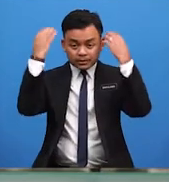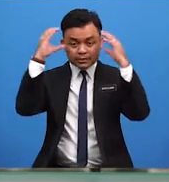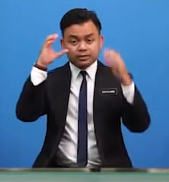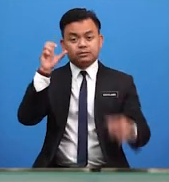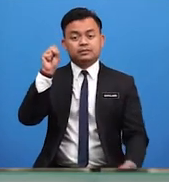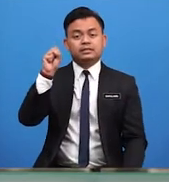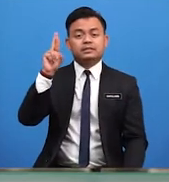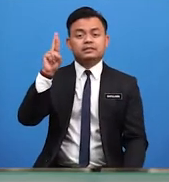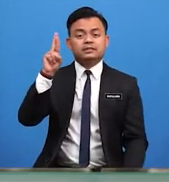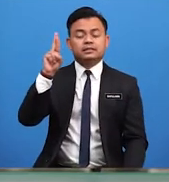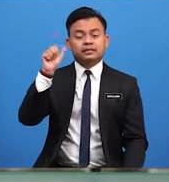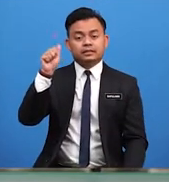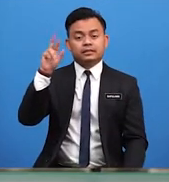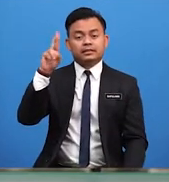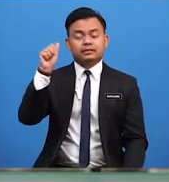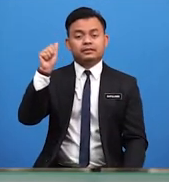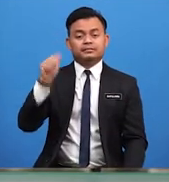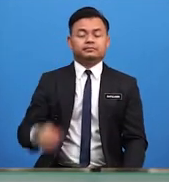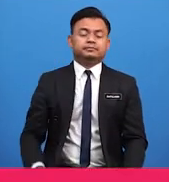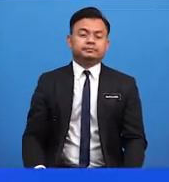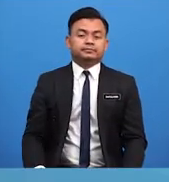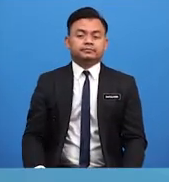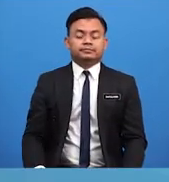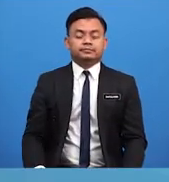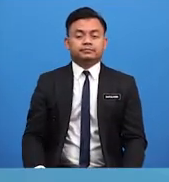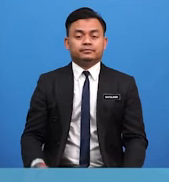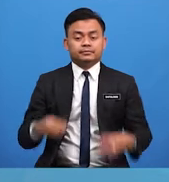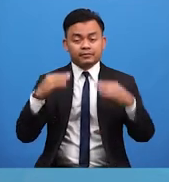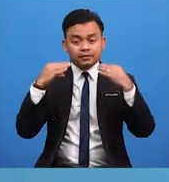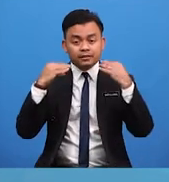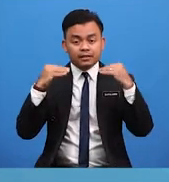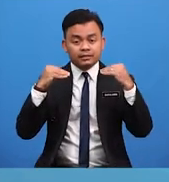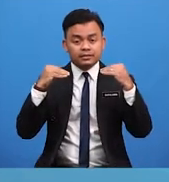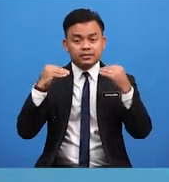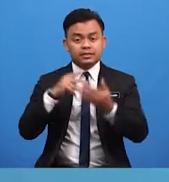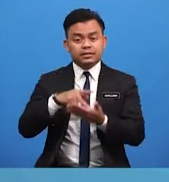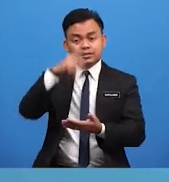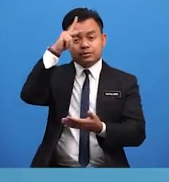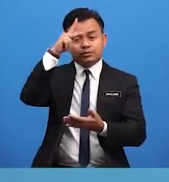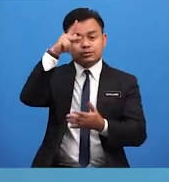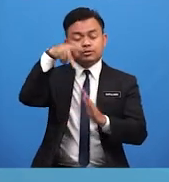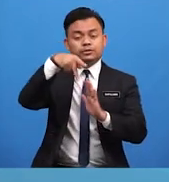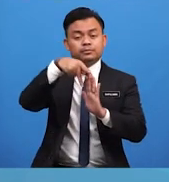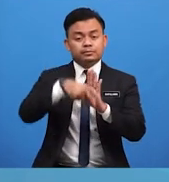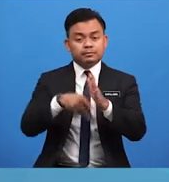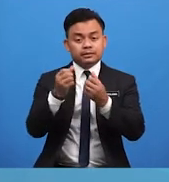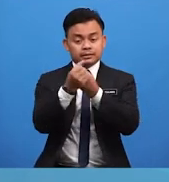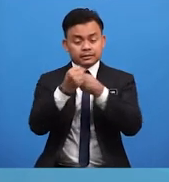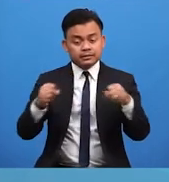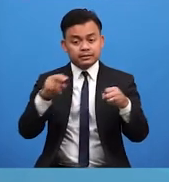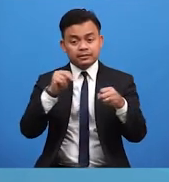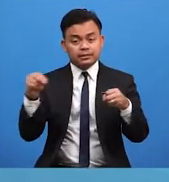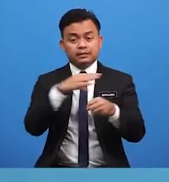Saleh. Cikgu mengajar kursus penyediaan dan pembuatan makanan Sijil